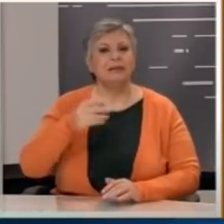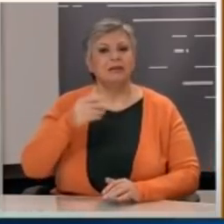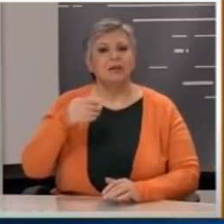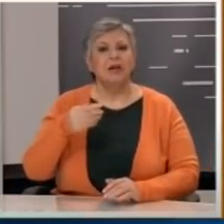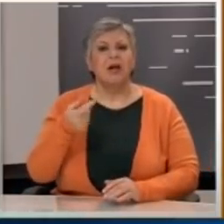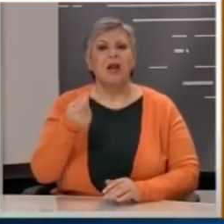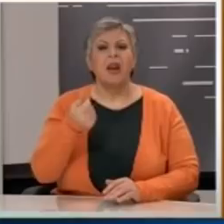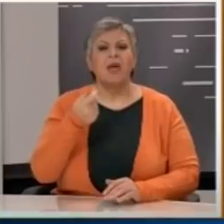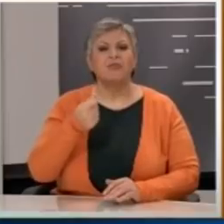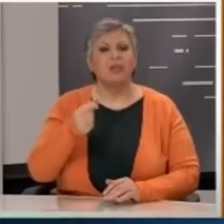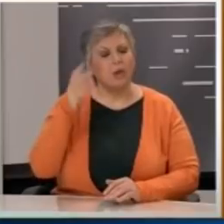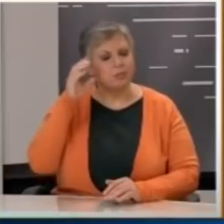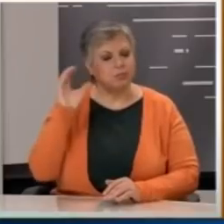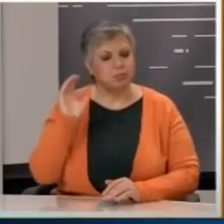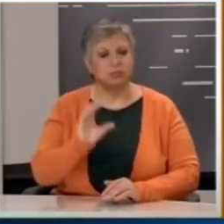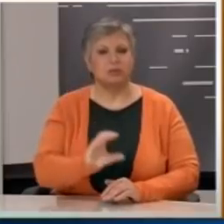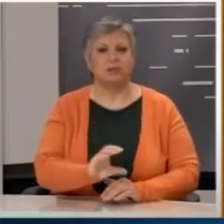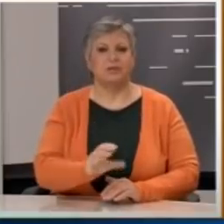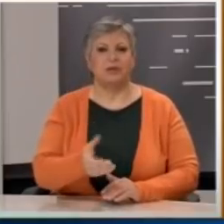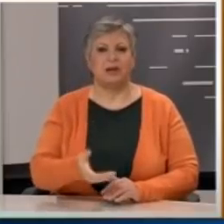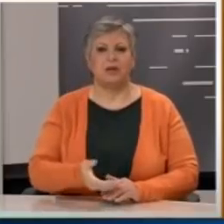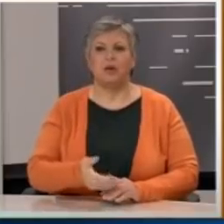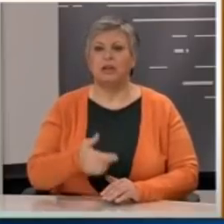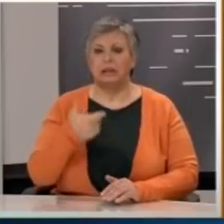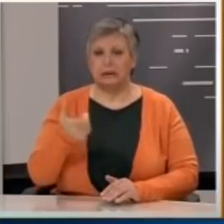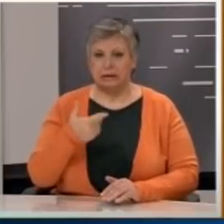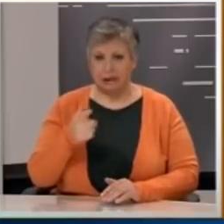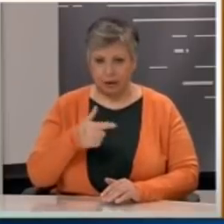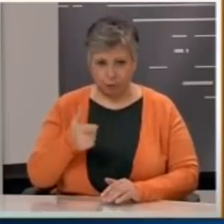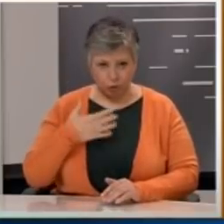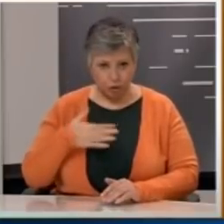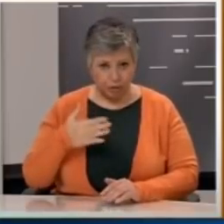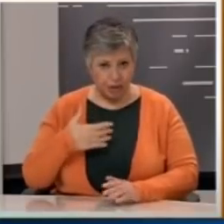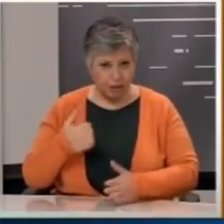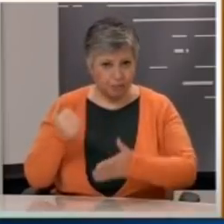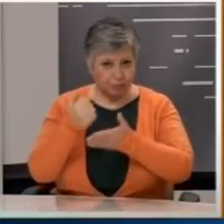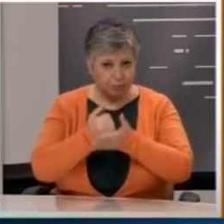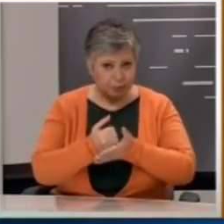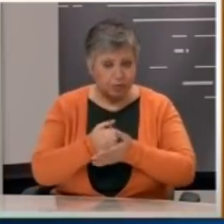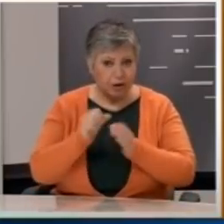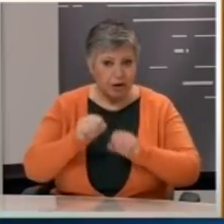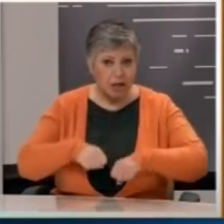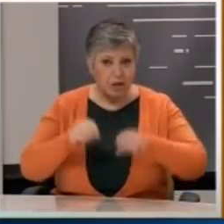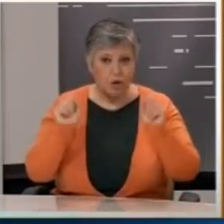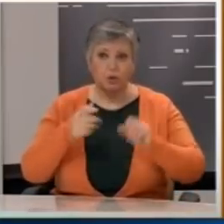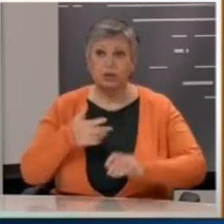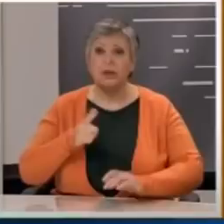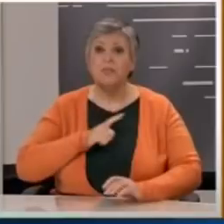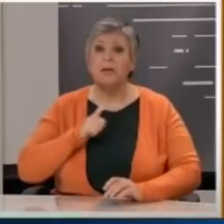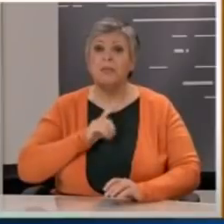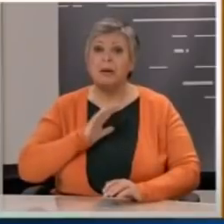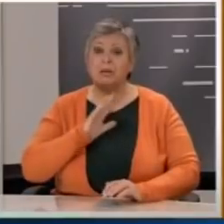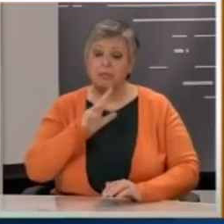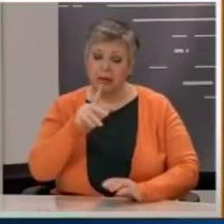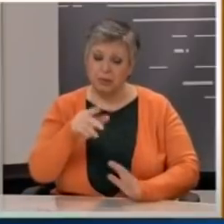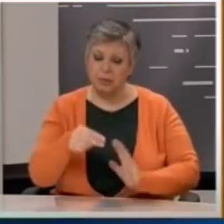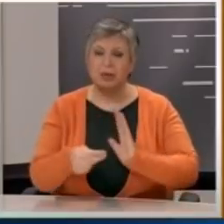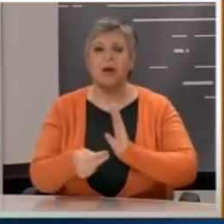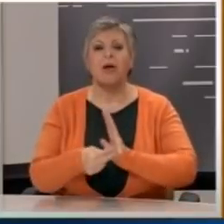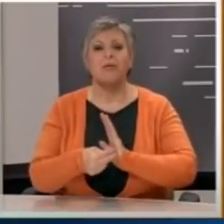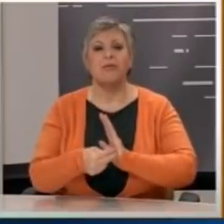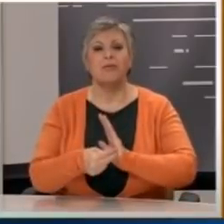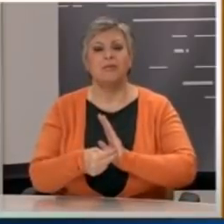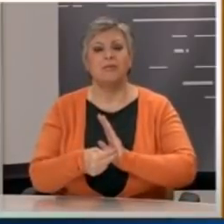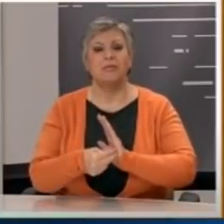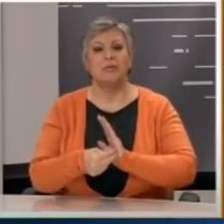Υποτίθεται. Εκτός αν δεν ψάχνει και απλά κοιτάει να περάσει ο Αύγουστος. Να περάσει ο Αύγουστος. Λοιπόν,